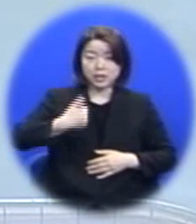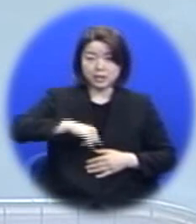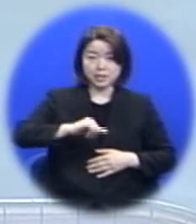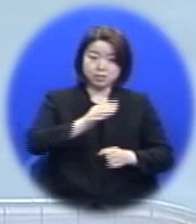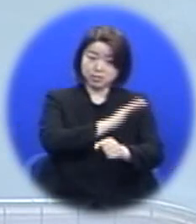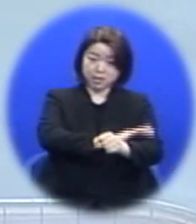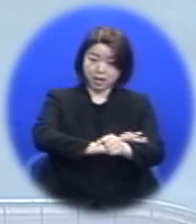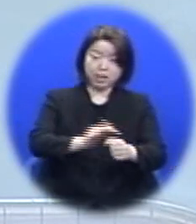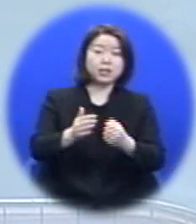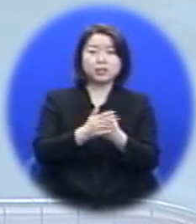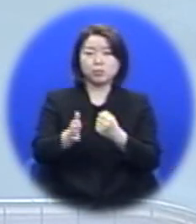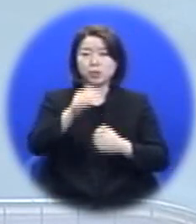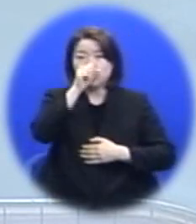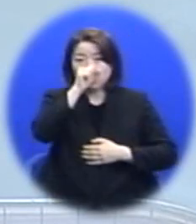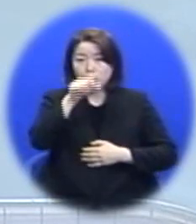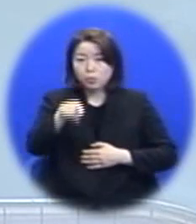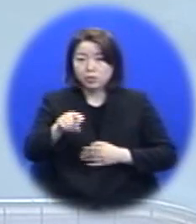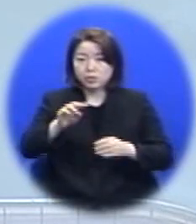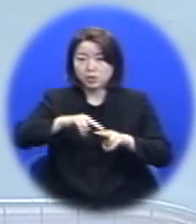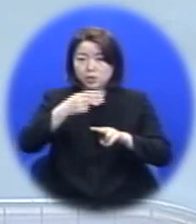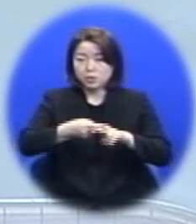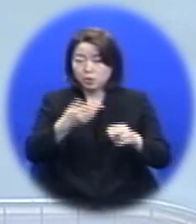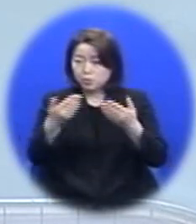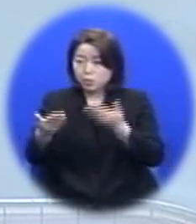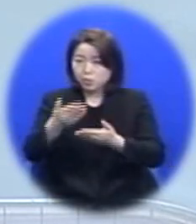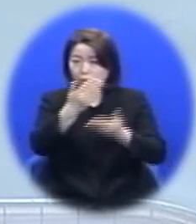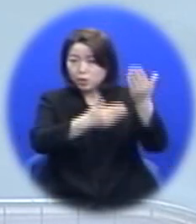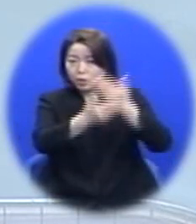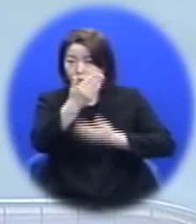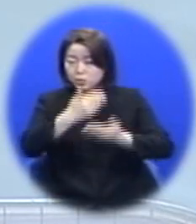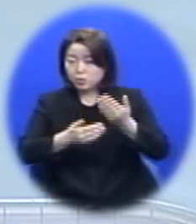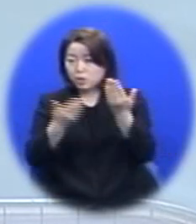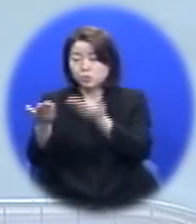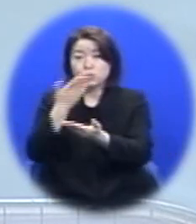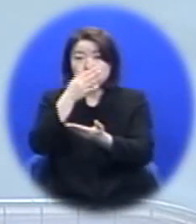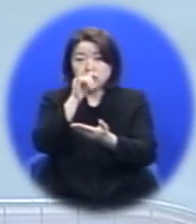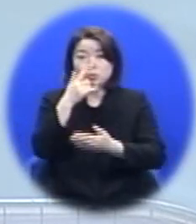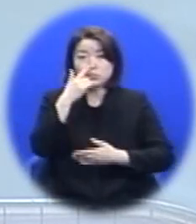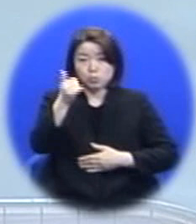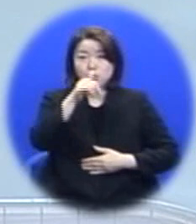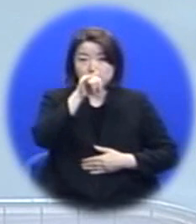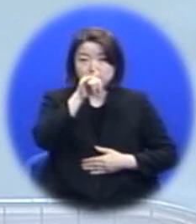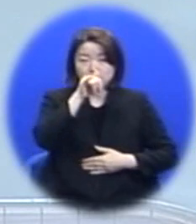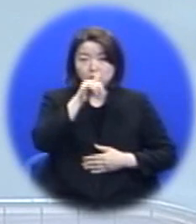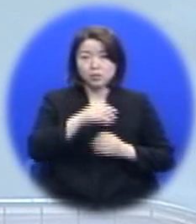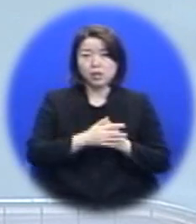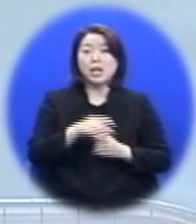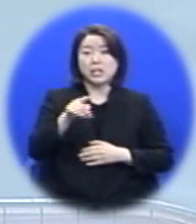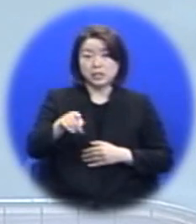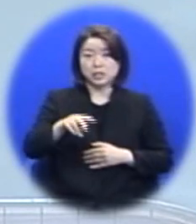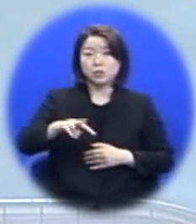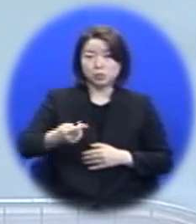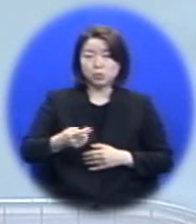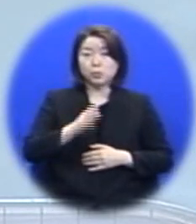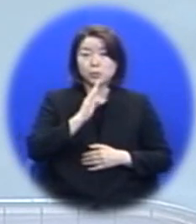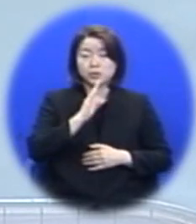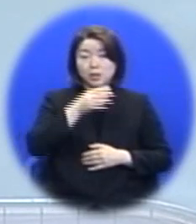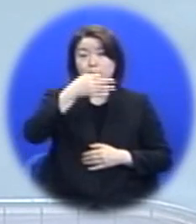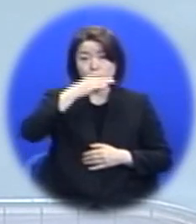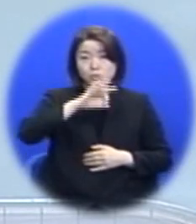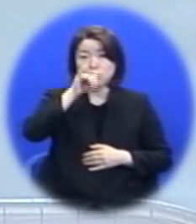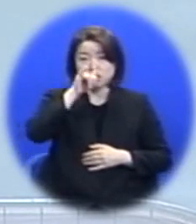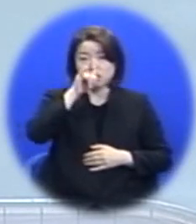것을 선물로 주거나 유산을 줄 수 있는 부모가 있지요. 그것도 참